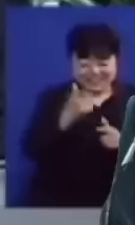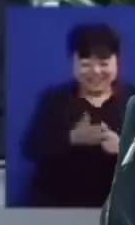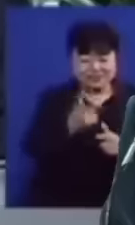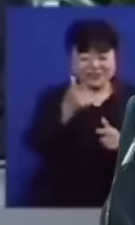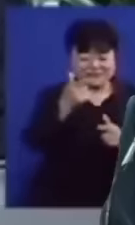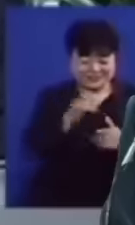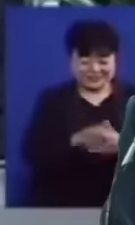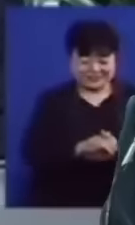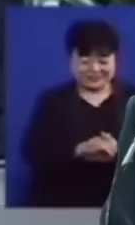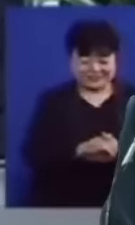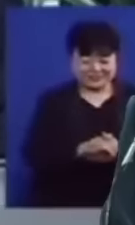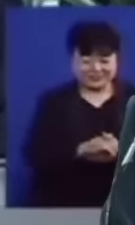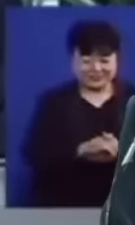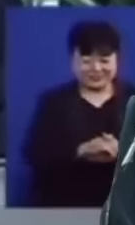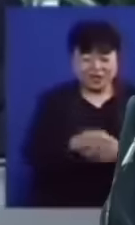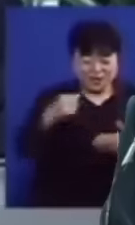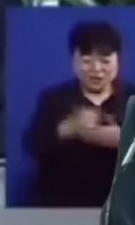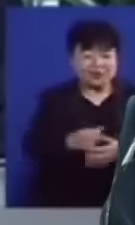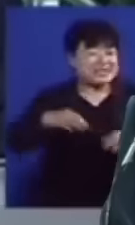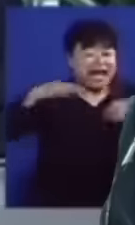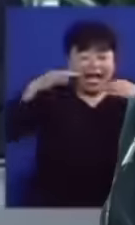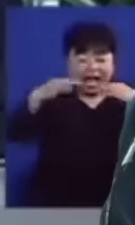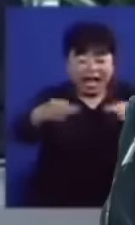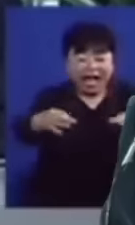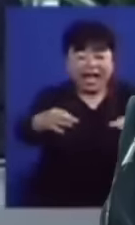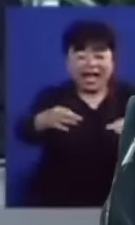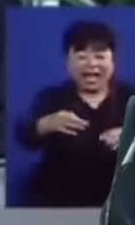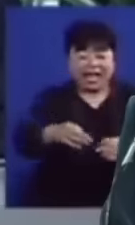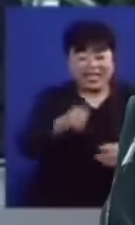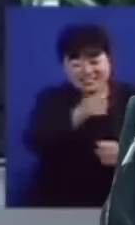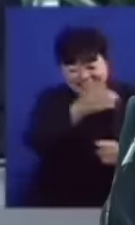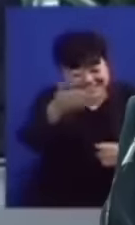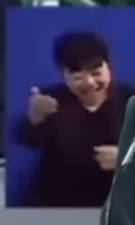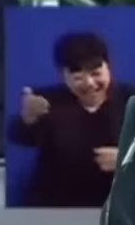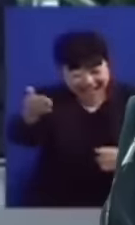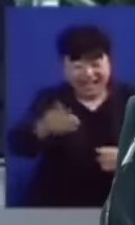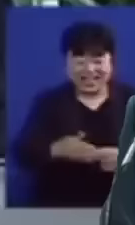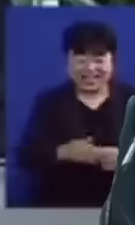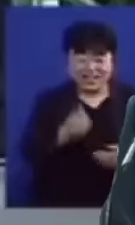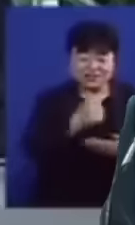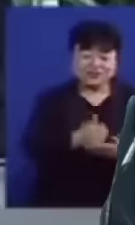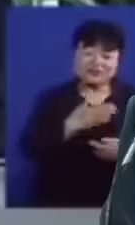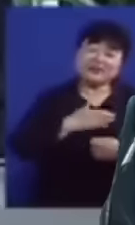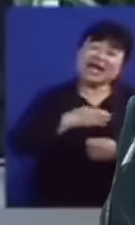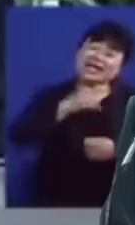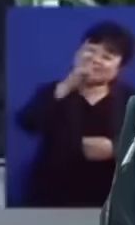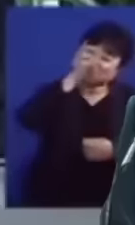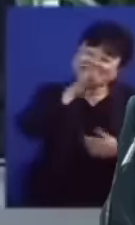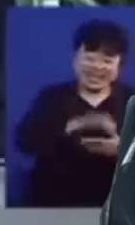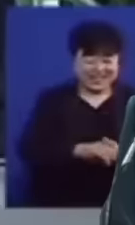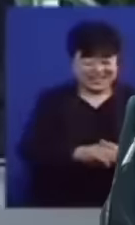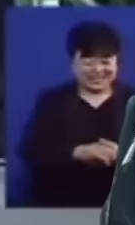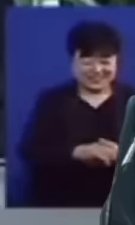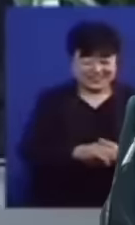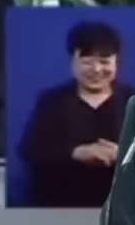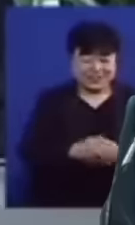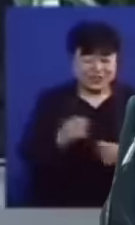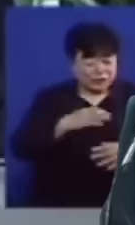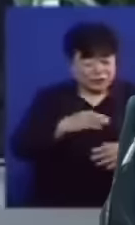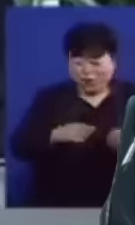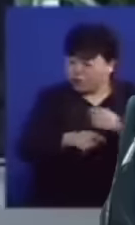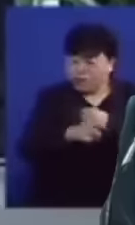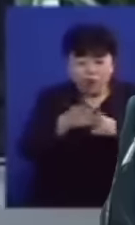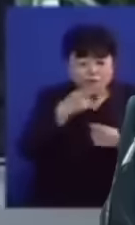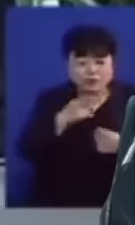예수님이 용기야 거기 있느냐 주님 내가 여기 있나이다. 두려워할 이유가